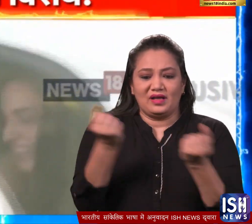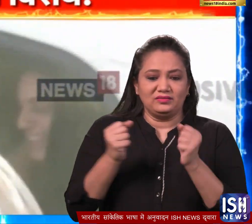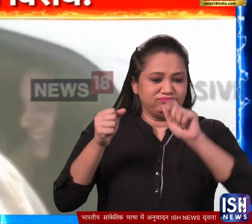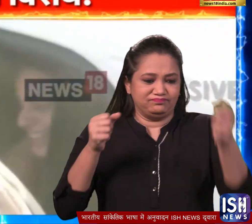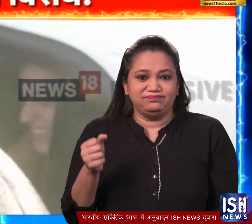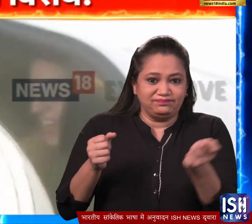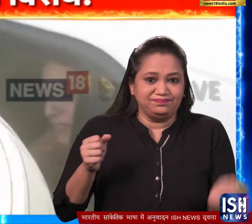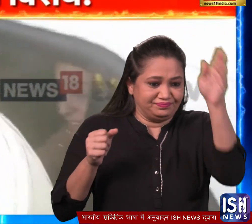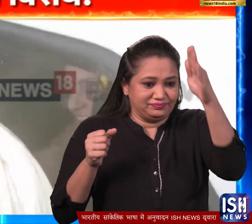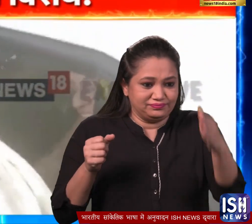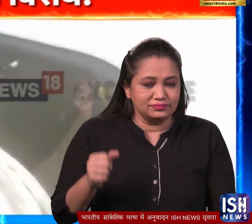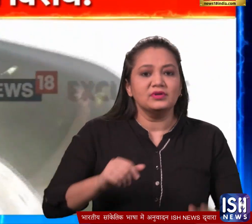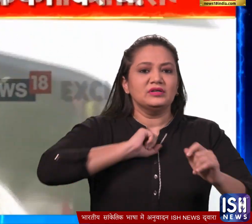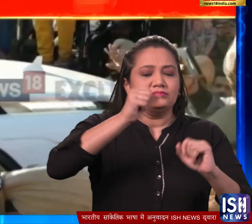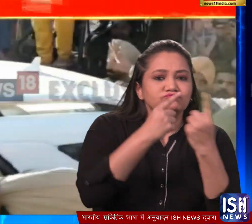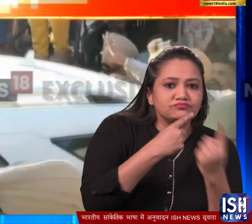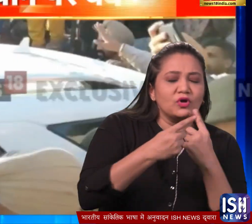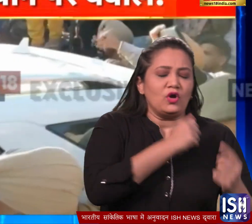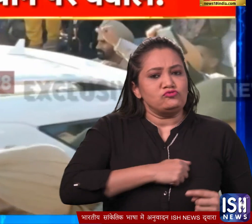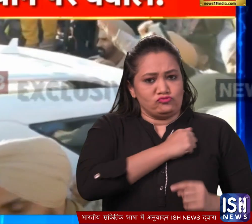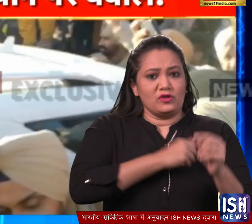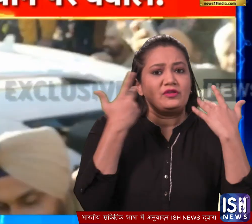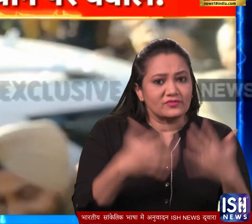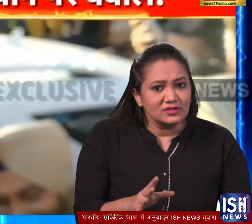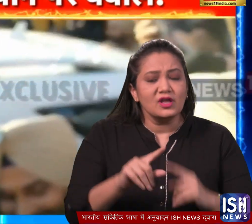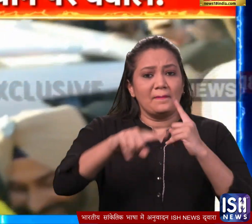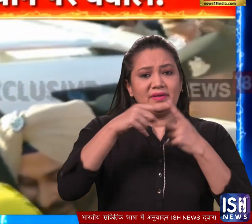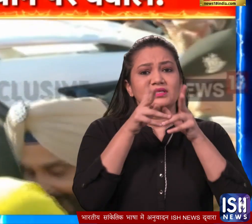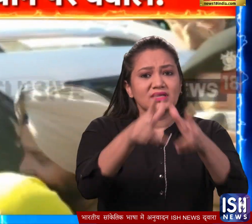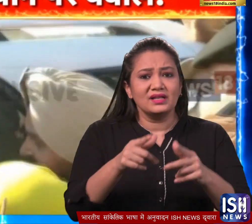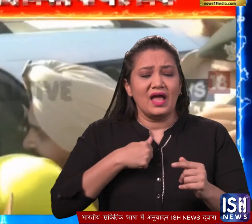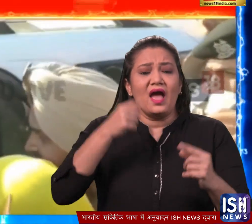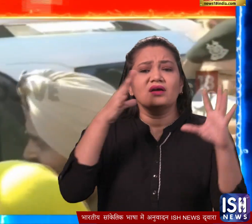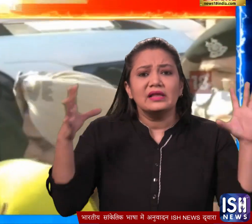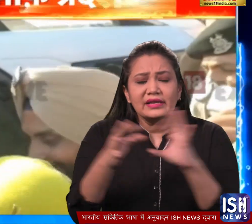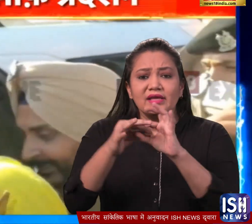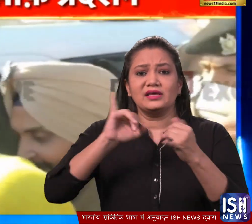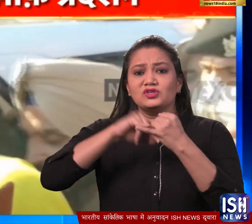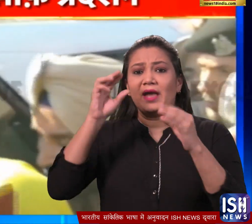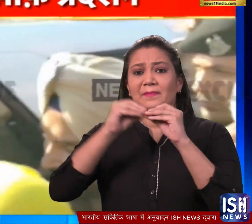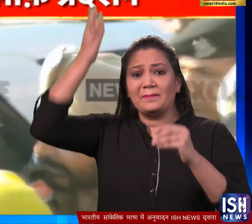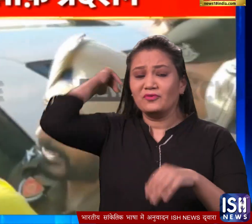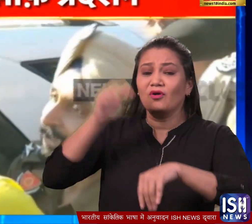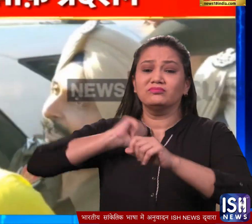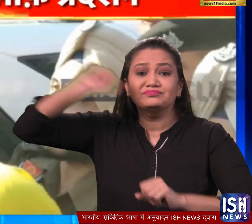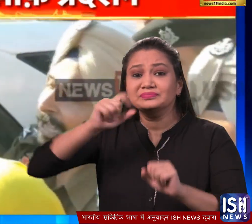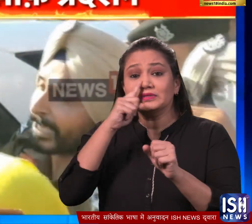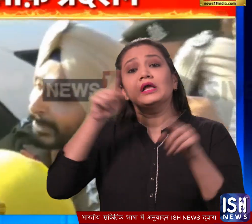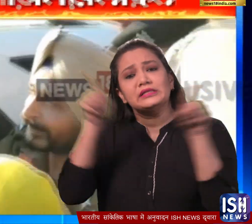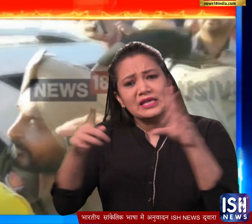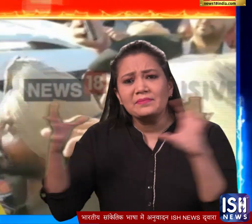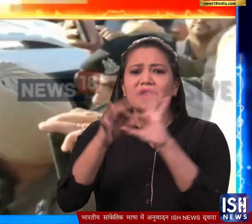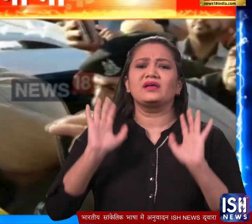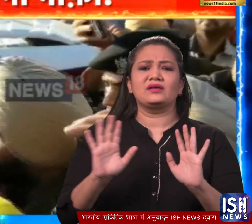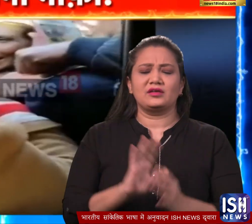शीशा खोलकर प्रदर्शन करने वाली महिलाओं से मिली। उन्होंने उनसे माफी तो मांगी ही, साथ ही उन्हें यह भी बताया कि उनका बयान केवल शाहीन बाग में आंदोलन करने